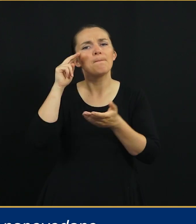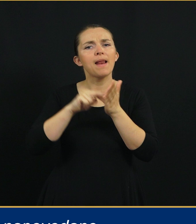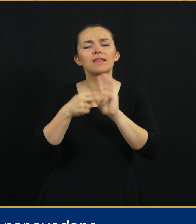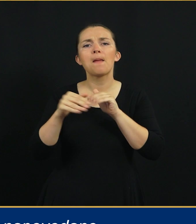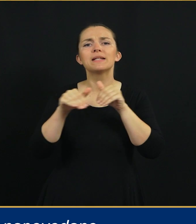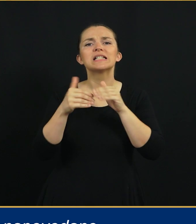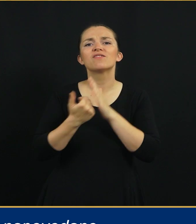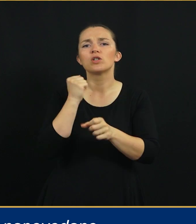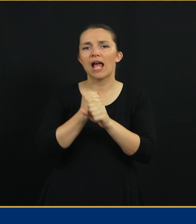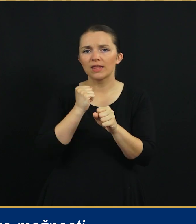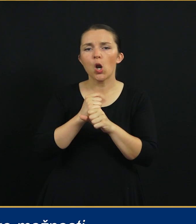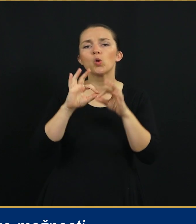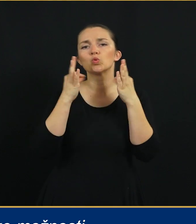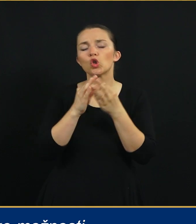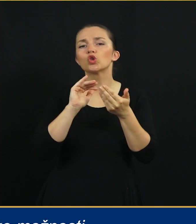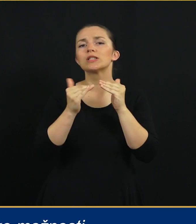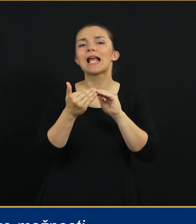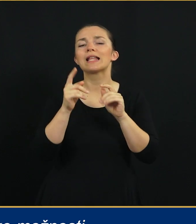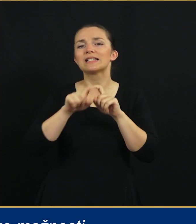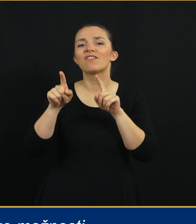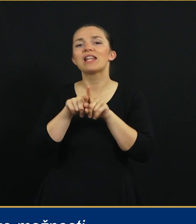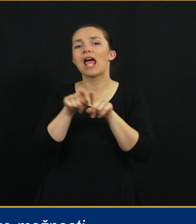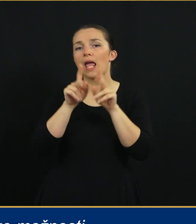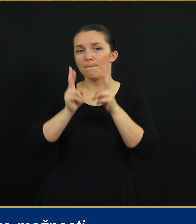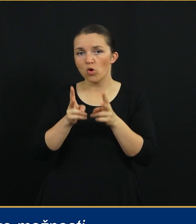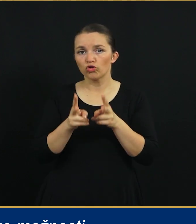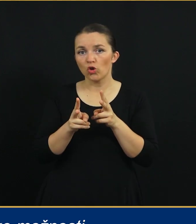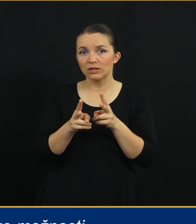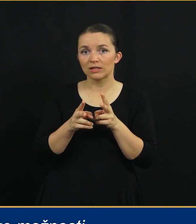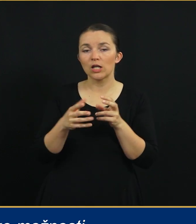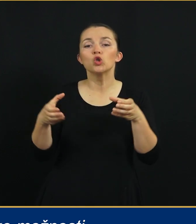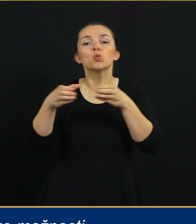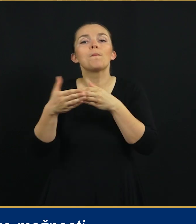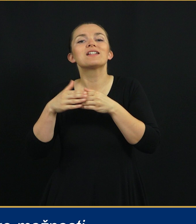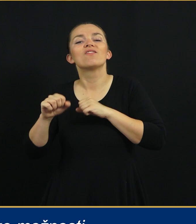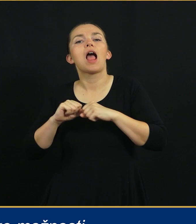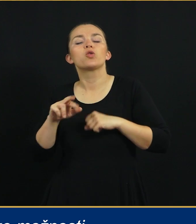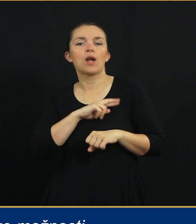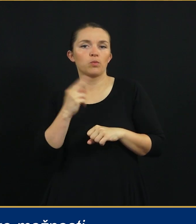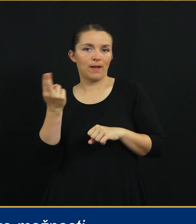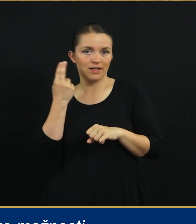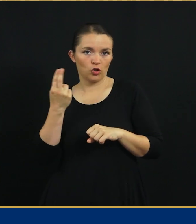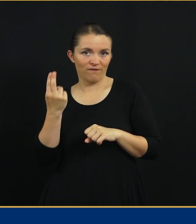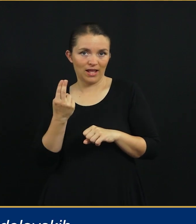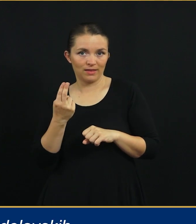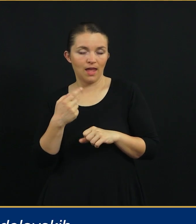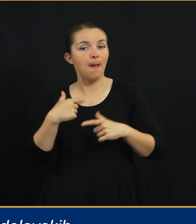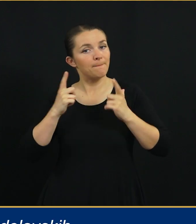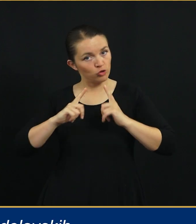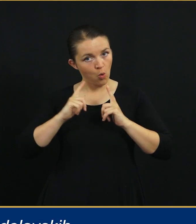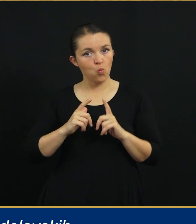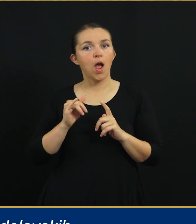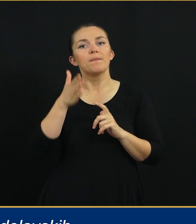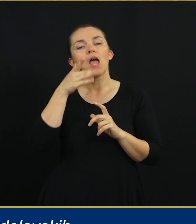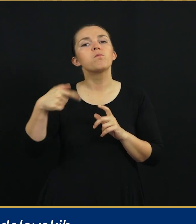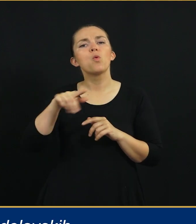načrtuje Ministrstvo za delo, družino, socialne zadeve in enake možnosti skupaj z Vlado Republike Slovenije. Pričakujem,